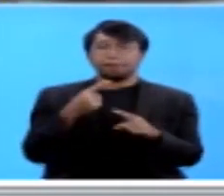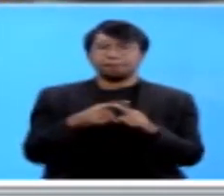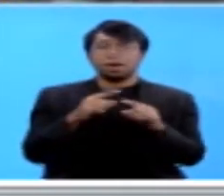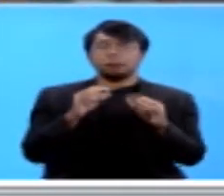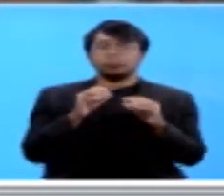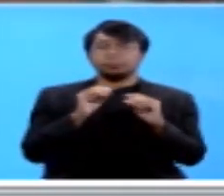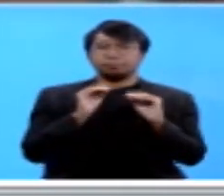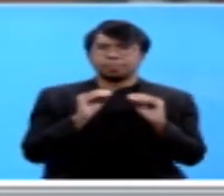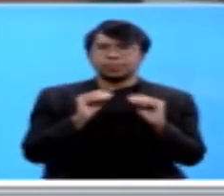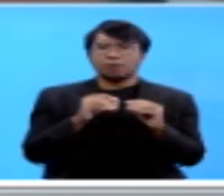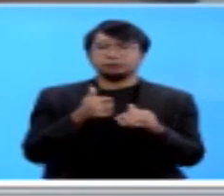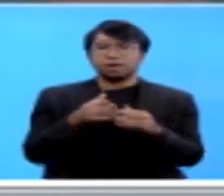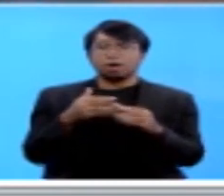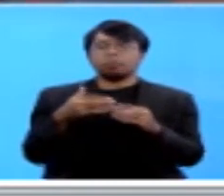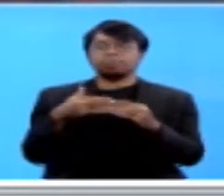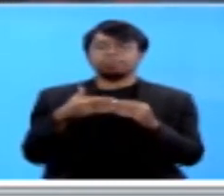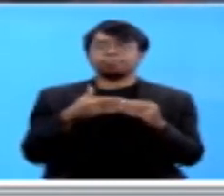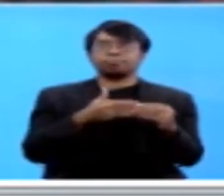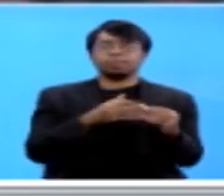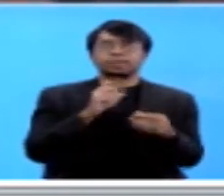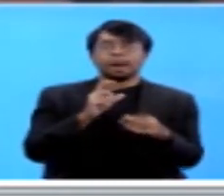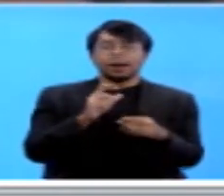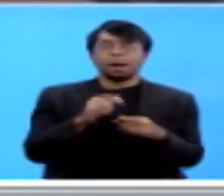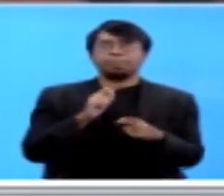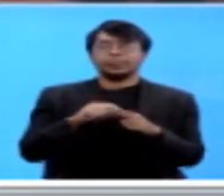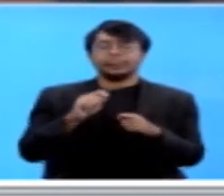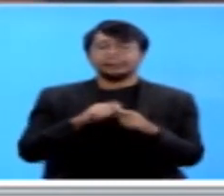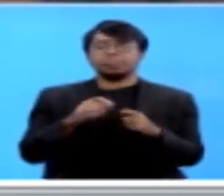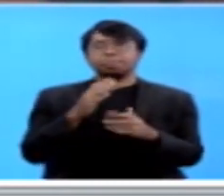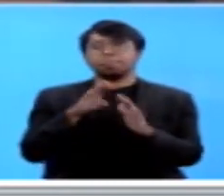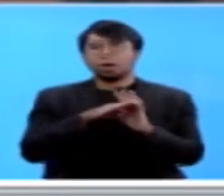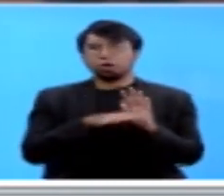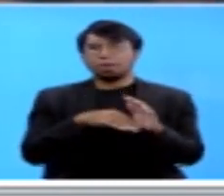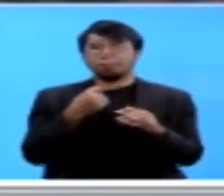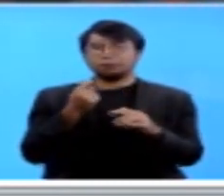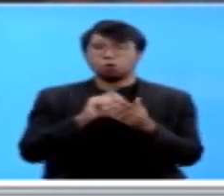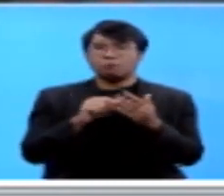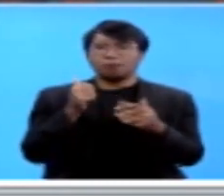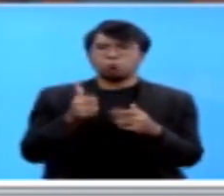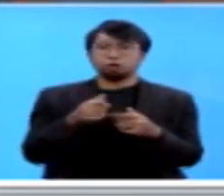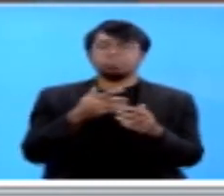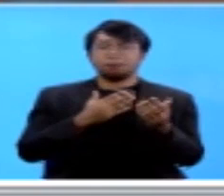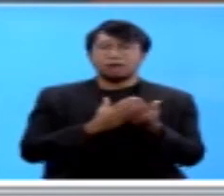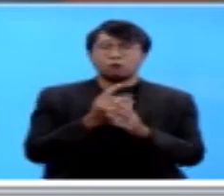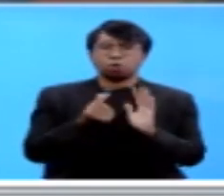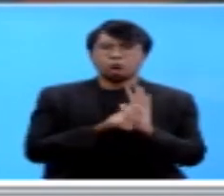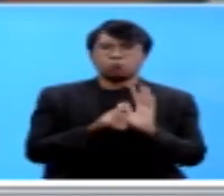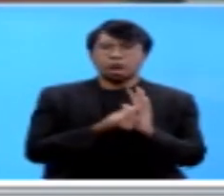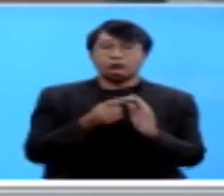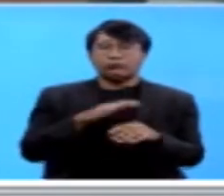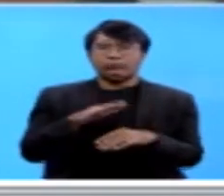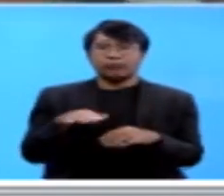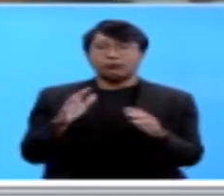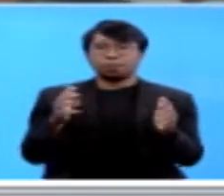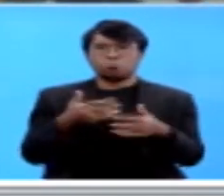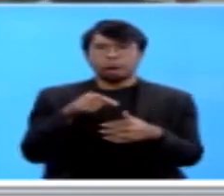dibimbing bagaimana membuat tata tertib sekolah yang baik, yang tidak melanggar norma dan juga tidak melanggar Undang-Undang Perlindungan Anak, tapi mendidik, bersifat